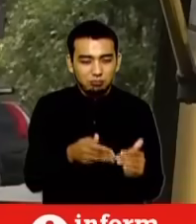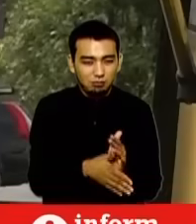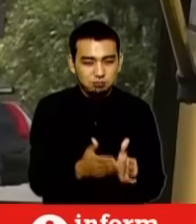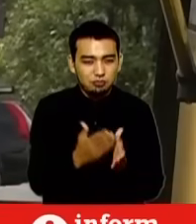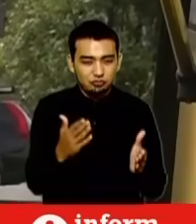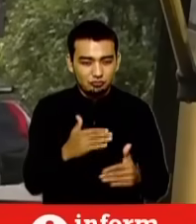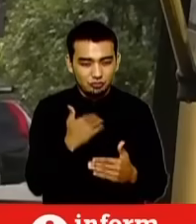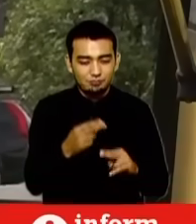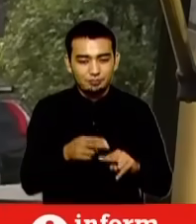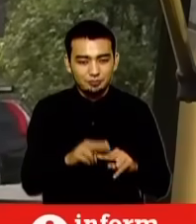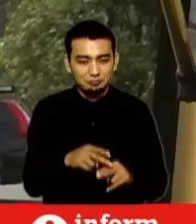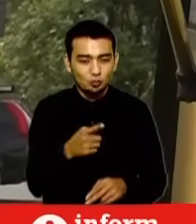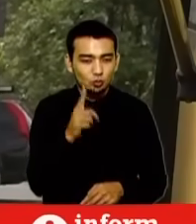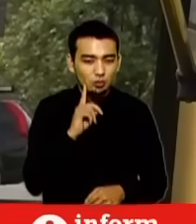екен.